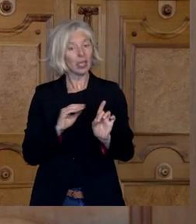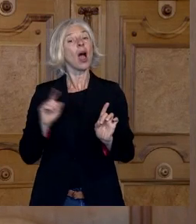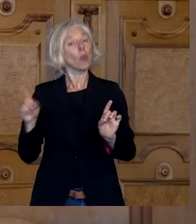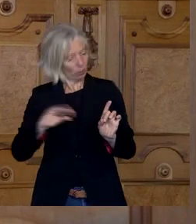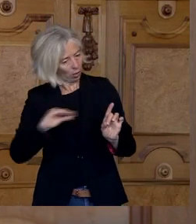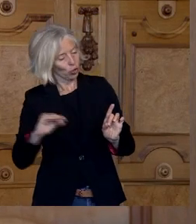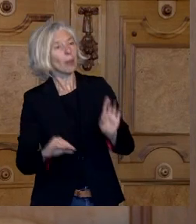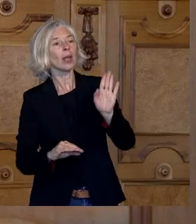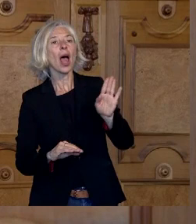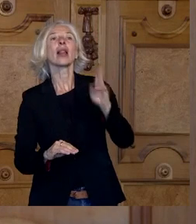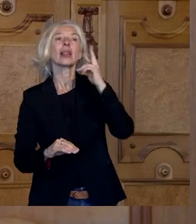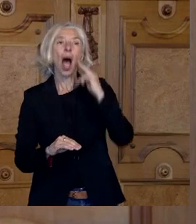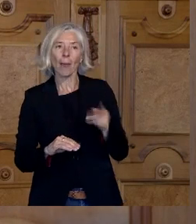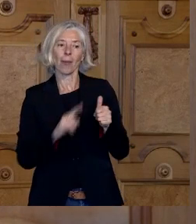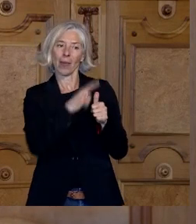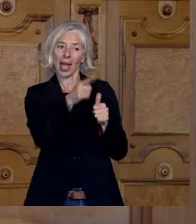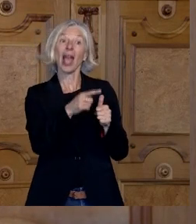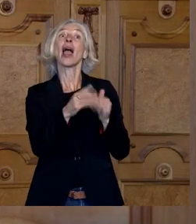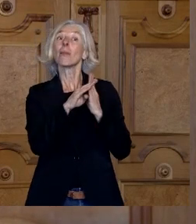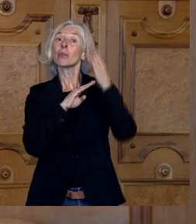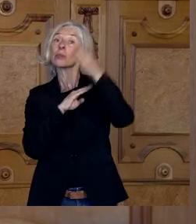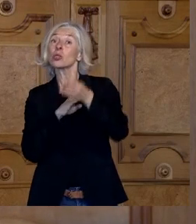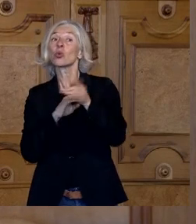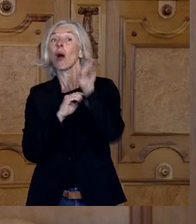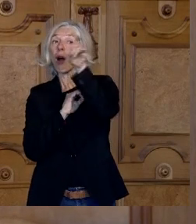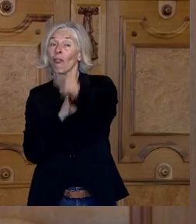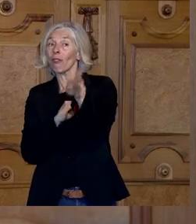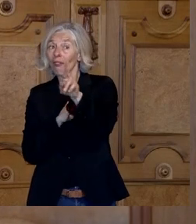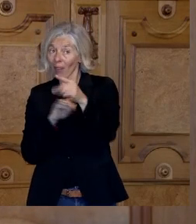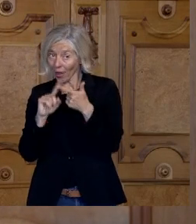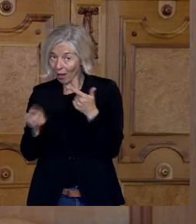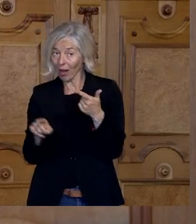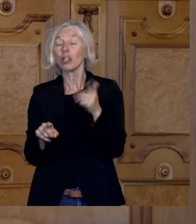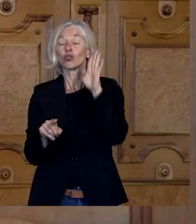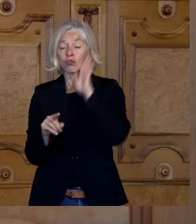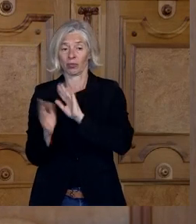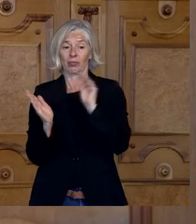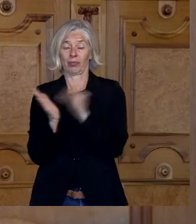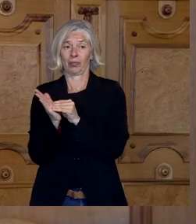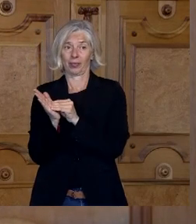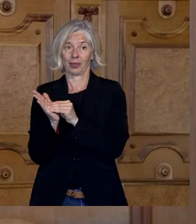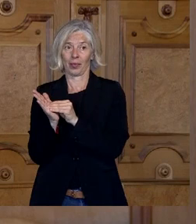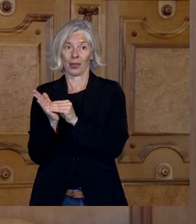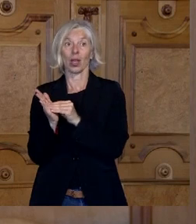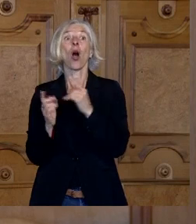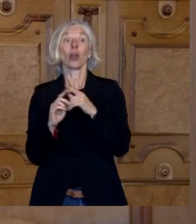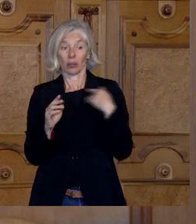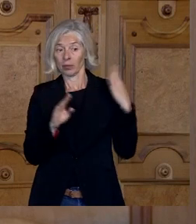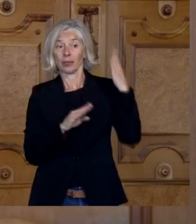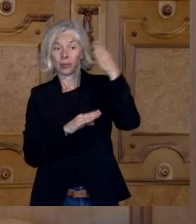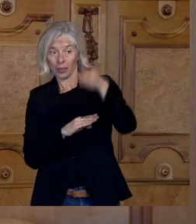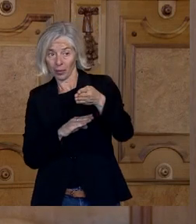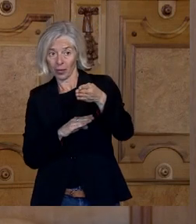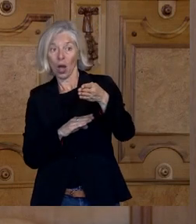werden, zu welchen Bewohner er jetzt geht. In der Regel wollen wir auch beobachten, wann der Besuchende